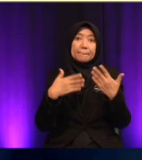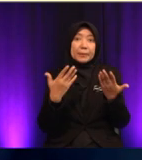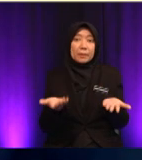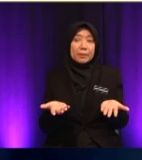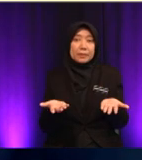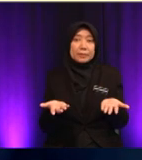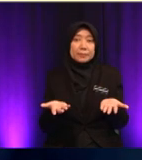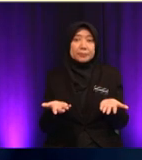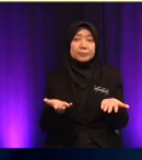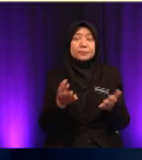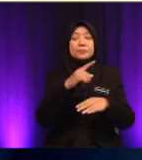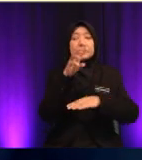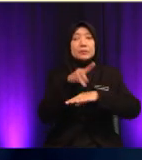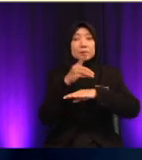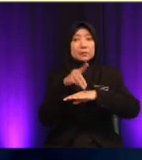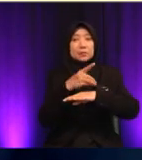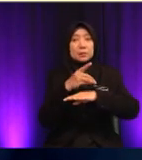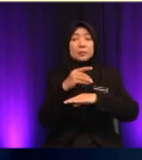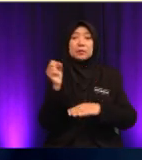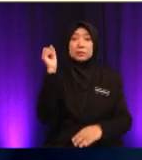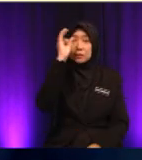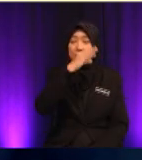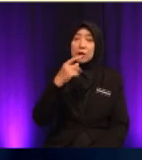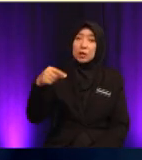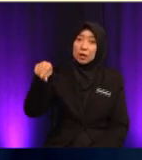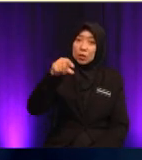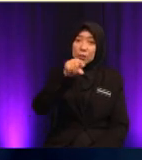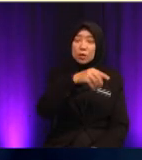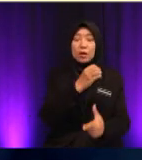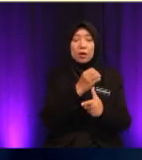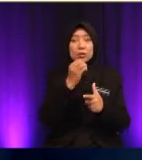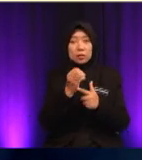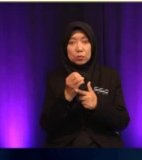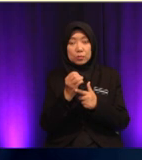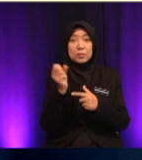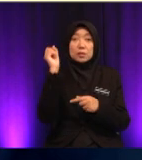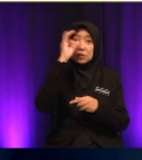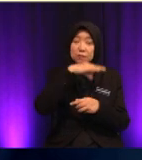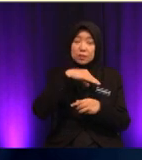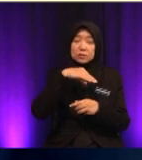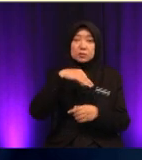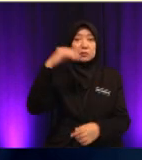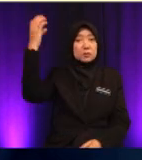sejarah cahaya boleh bersifat gelombang Oke ataupun gelombang bersifat cahaya ataupun gelombang